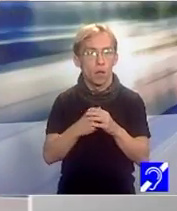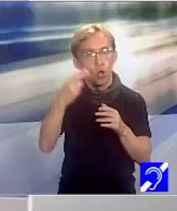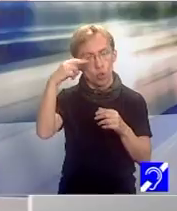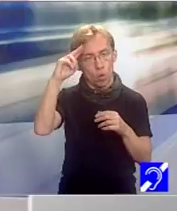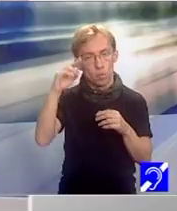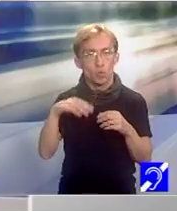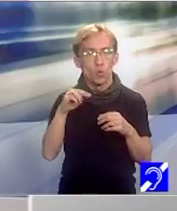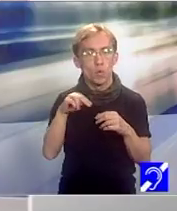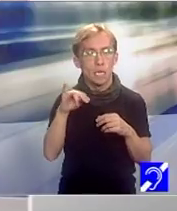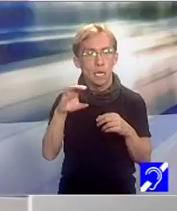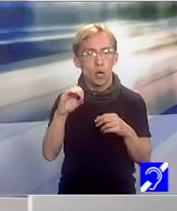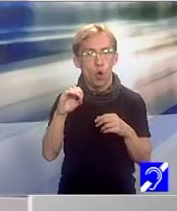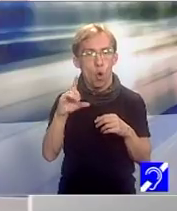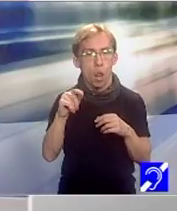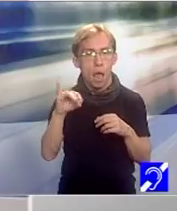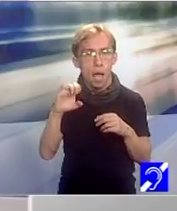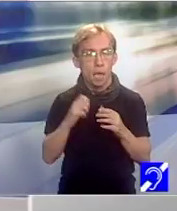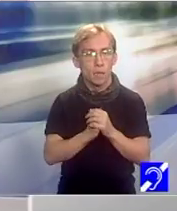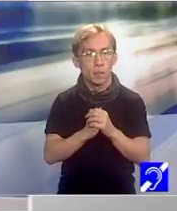Bănicioiu, sunt cei care mă ajută.